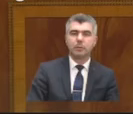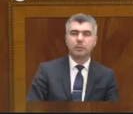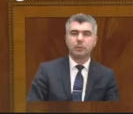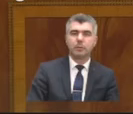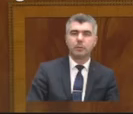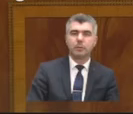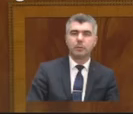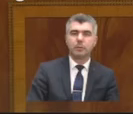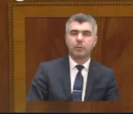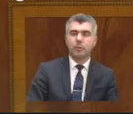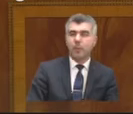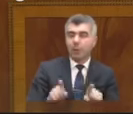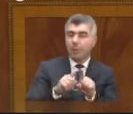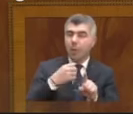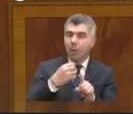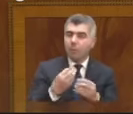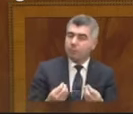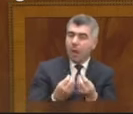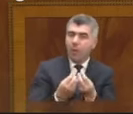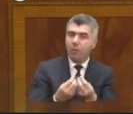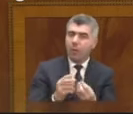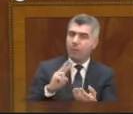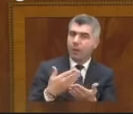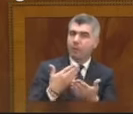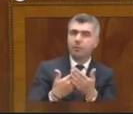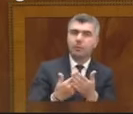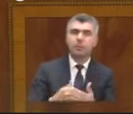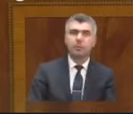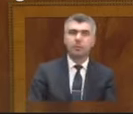باش ما تقولوش تغول بقاو معنا.